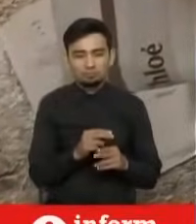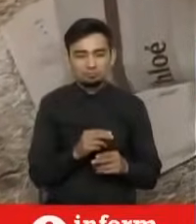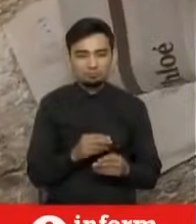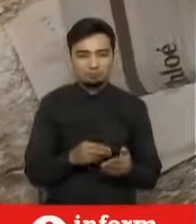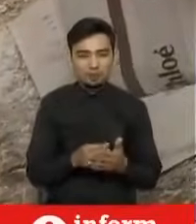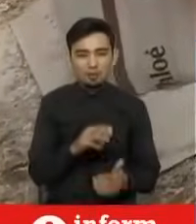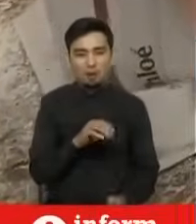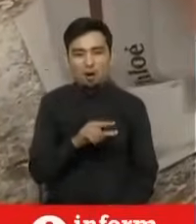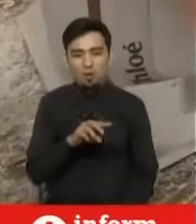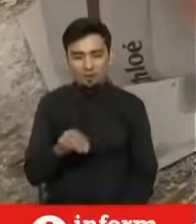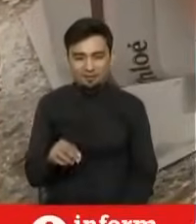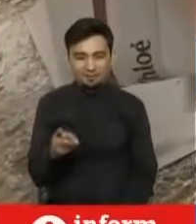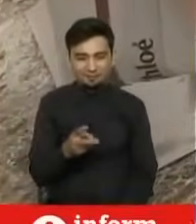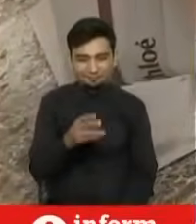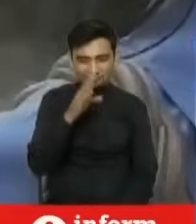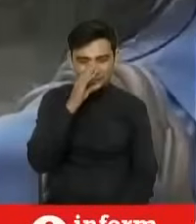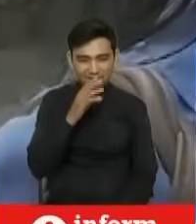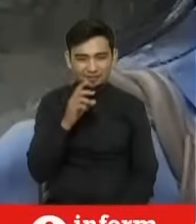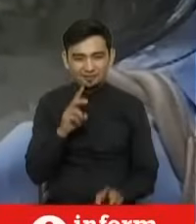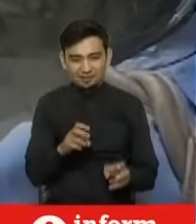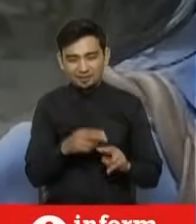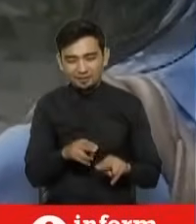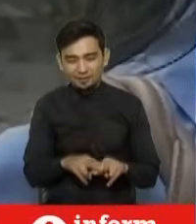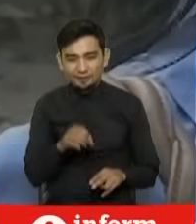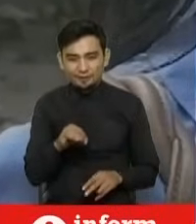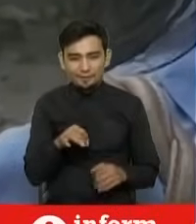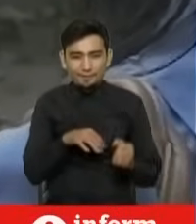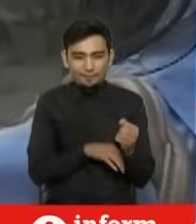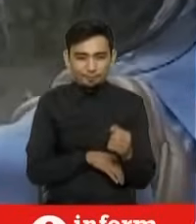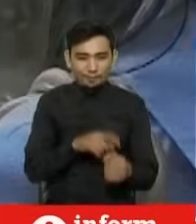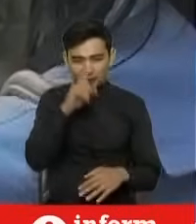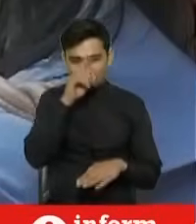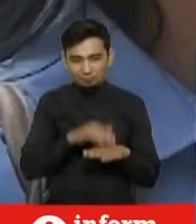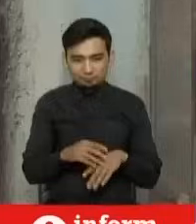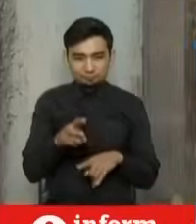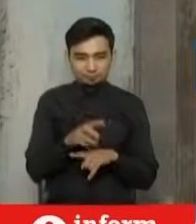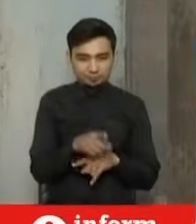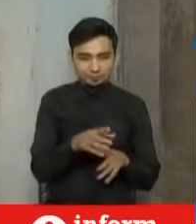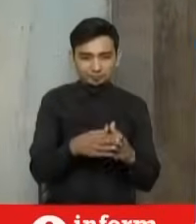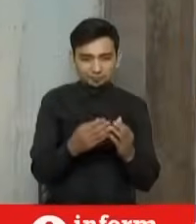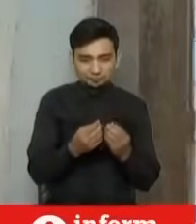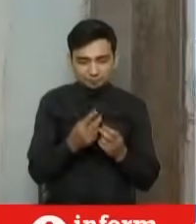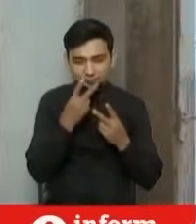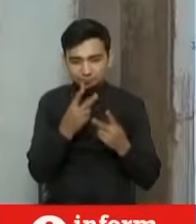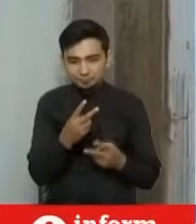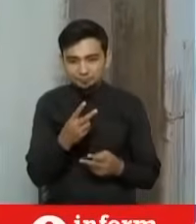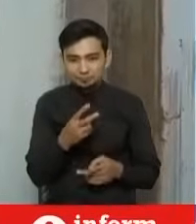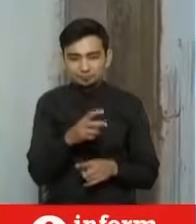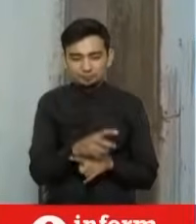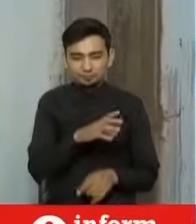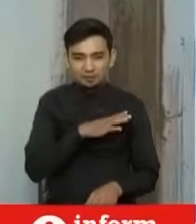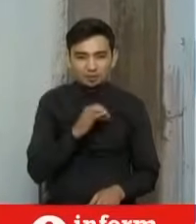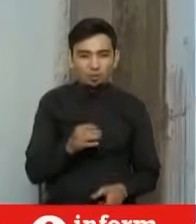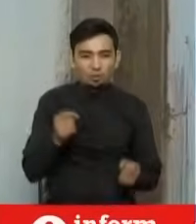Маугли жігіттердің мүшкіл халі әлеуметтік желіге жүктелген соң ғана жергілікті әкімдік бүгін бұл отбасына бас сұға келді.